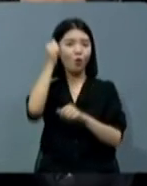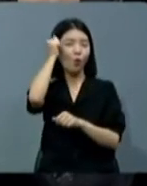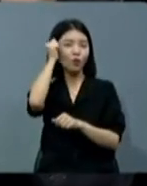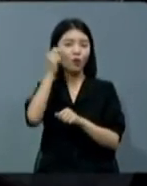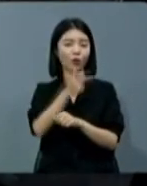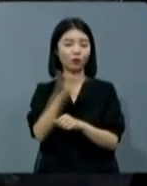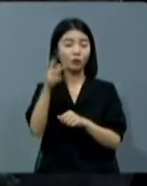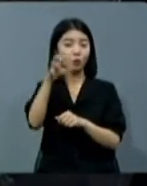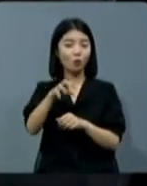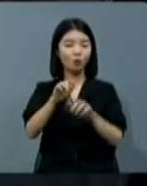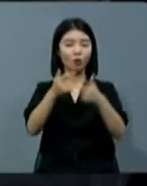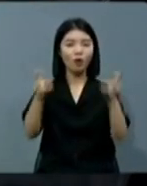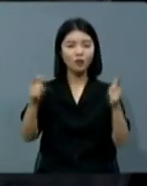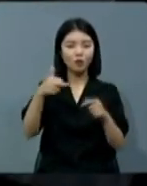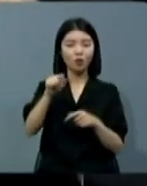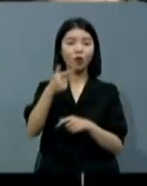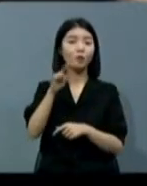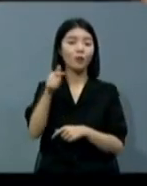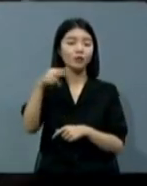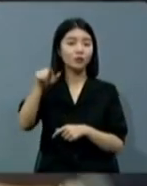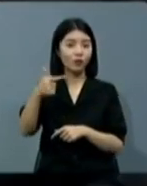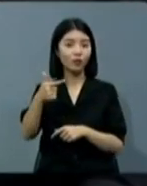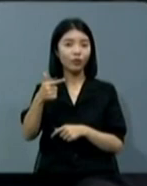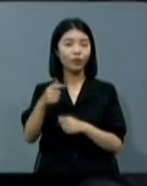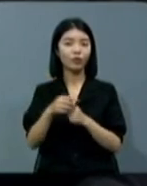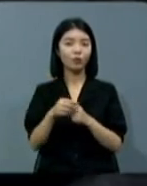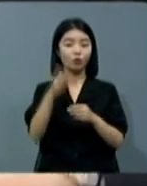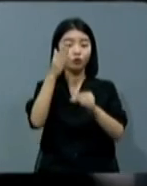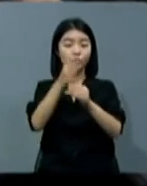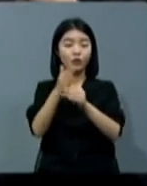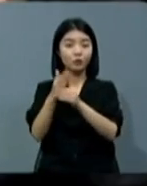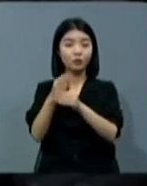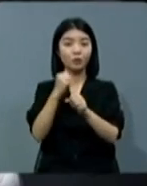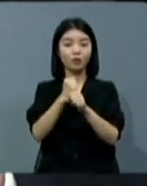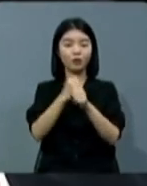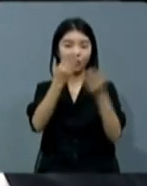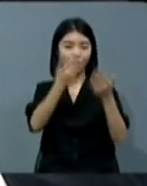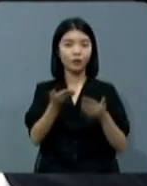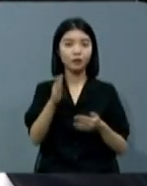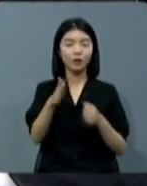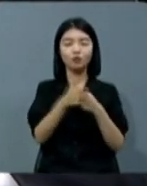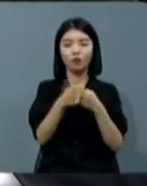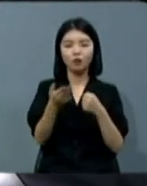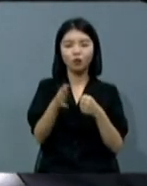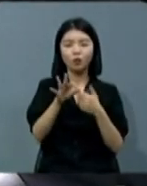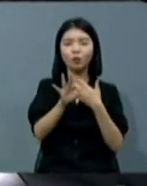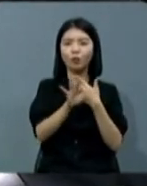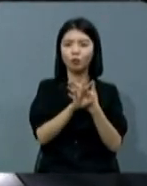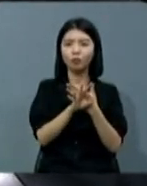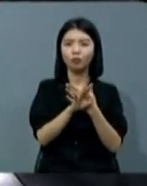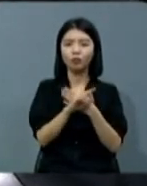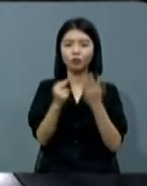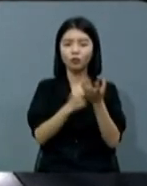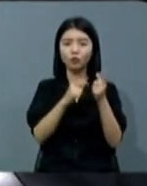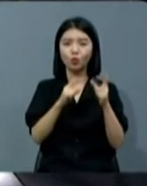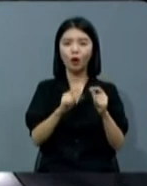뭐 대형 호텔들 또 컨벤션 그 저 중심지로 만드시겠다고 했으니까 그러다 보면은